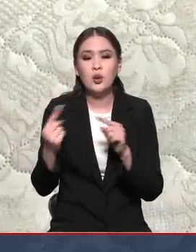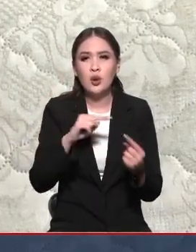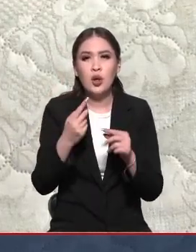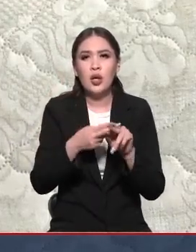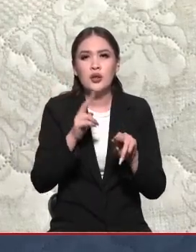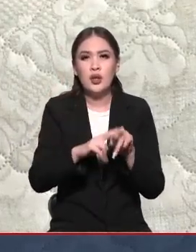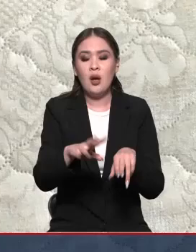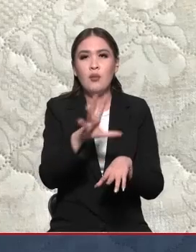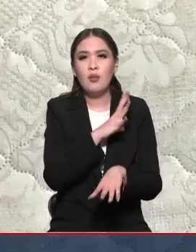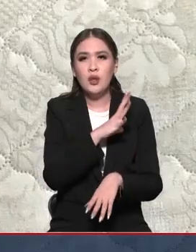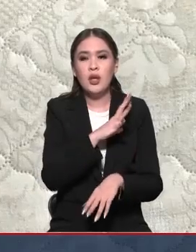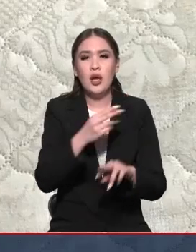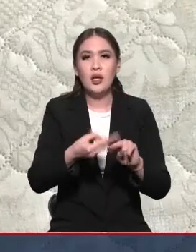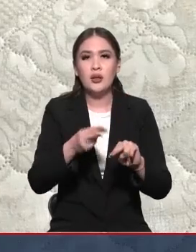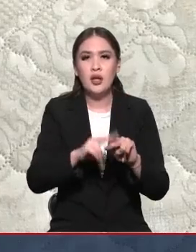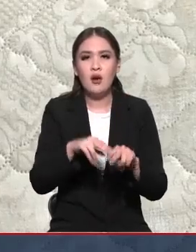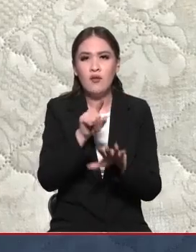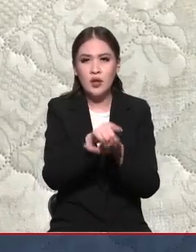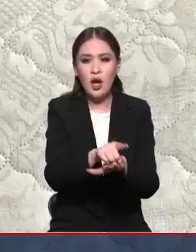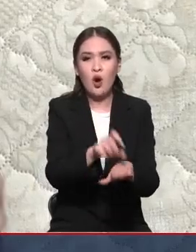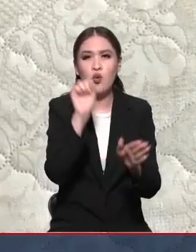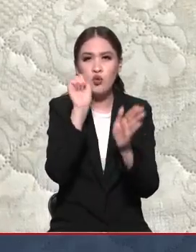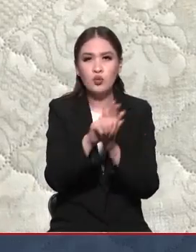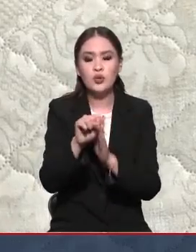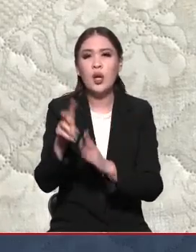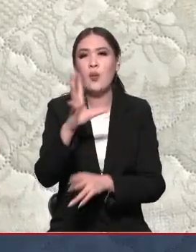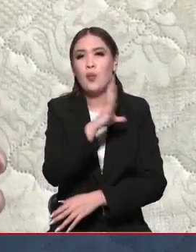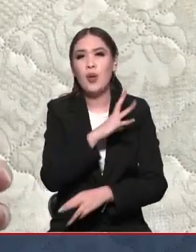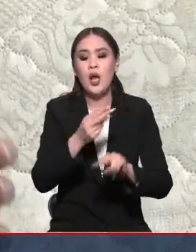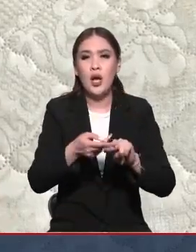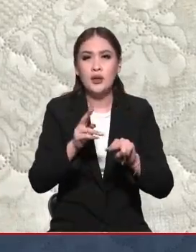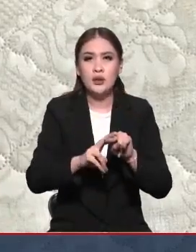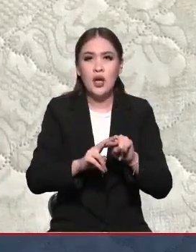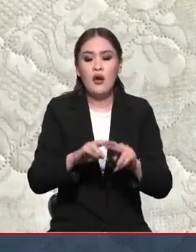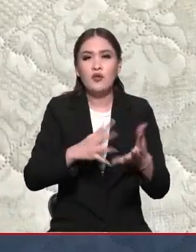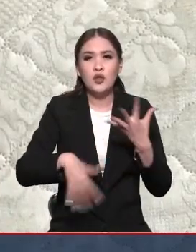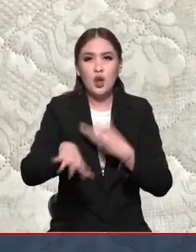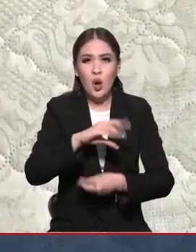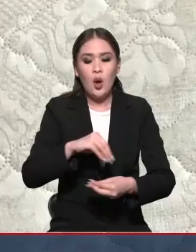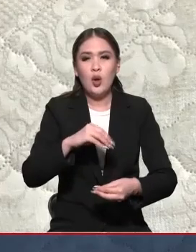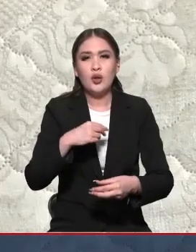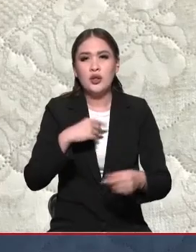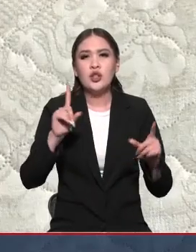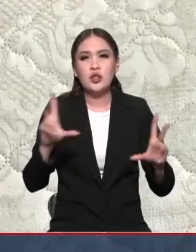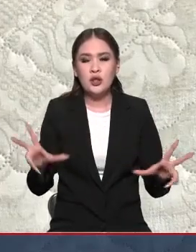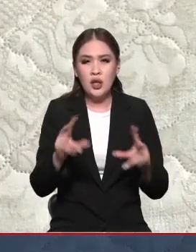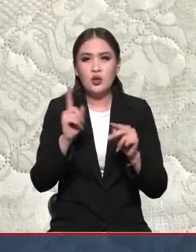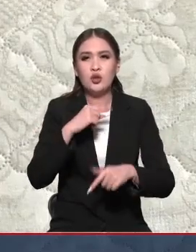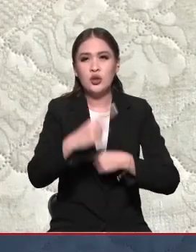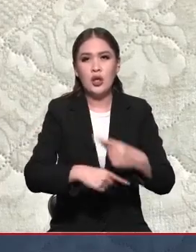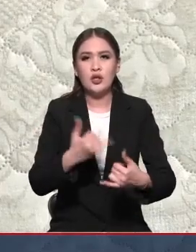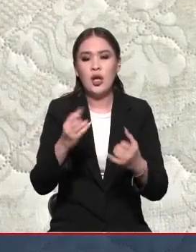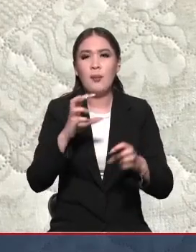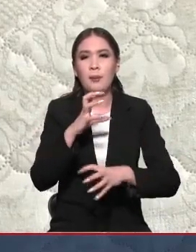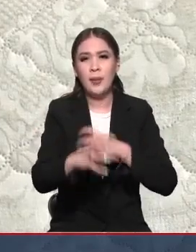мы уничтожили 60 вражеских танков, стояли у самой амбразуры. Это все прошло. Я счастлив, что мои дети, внуки и правнуки живут под